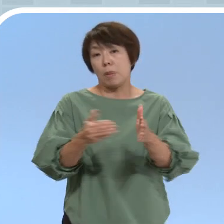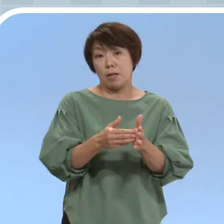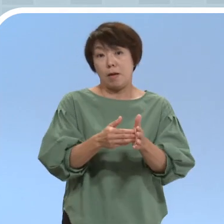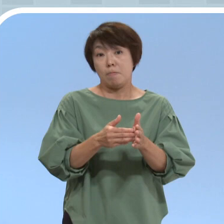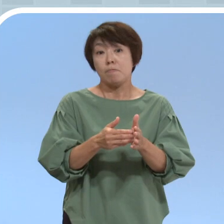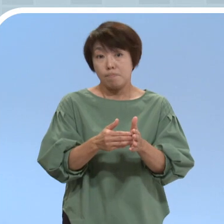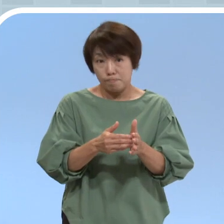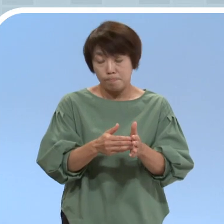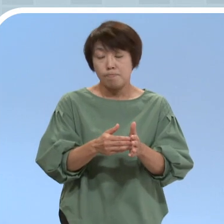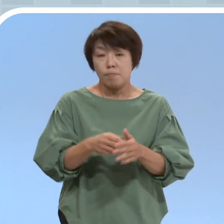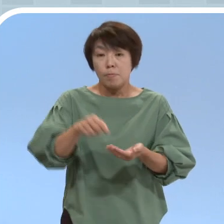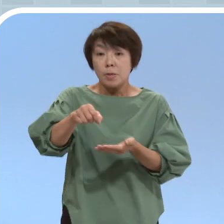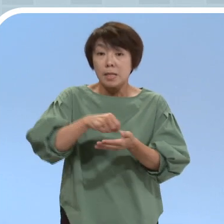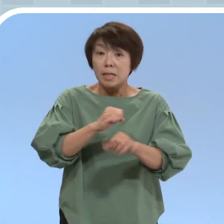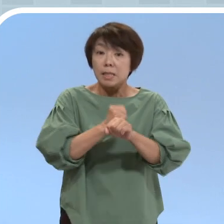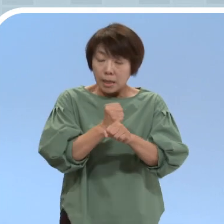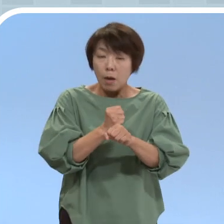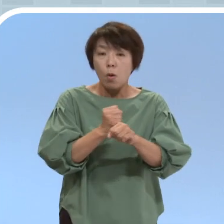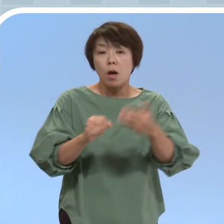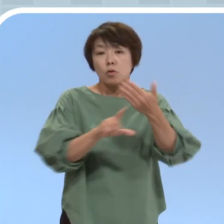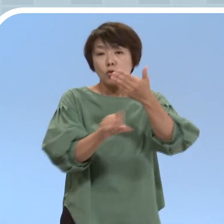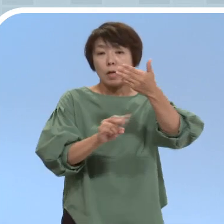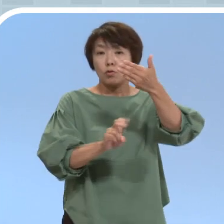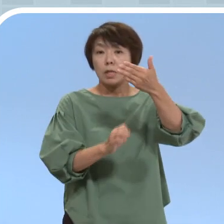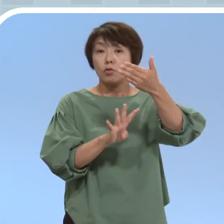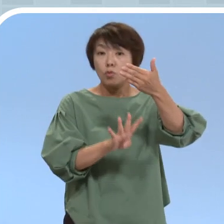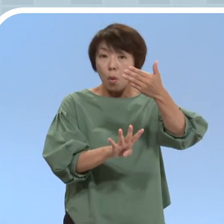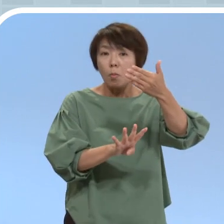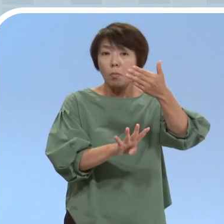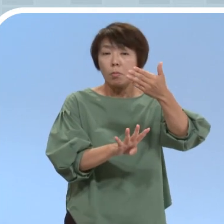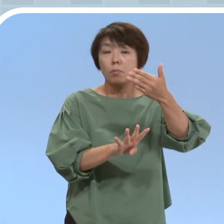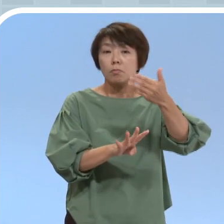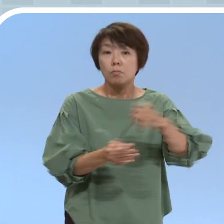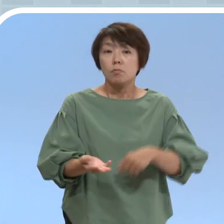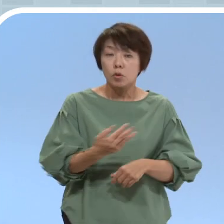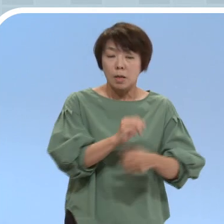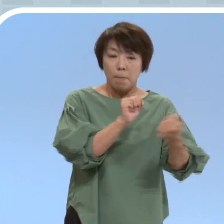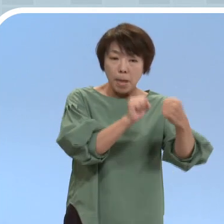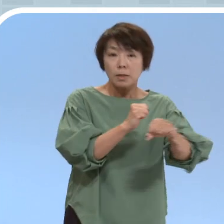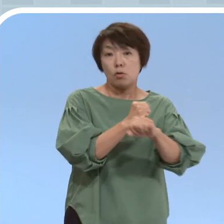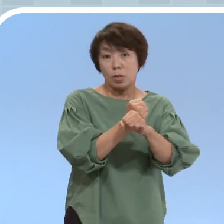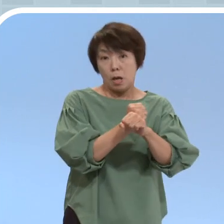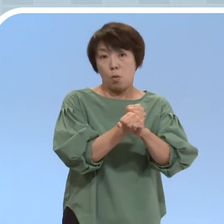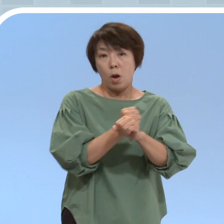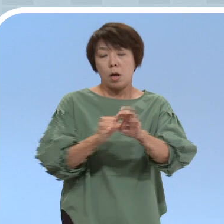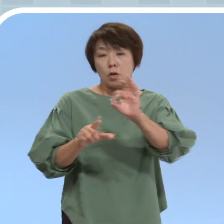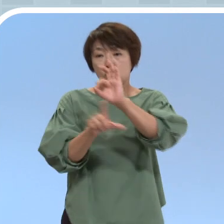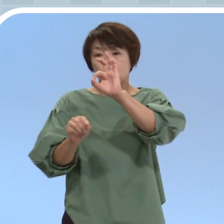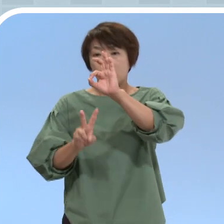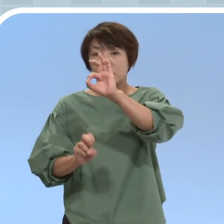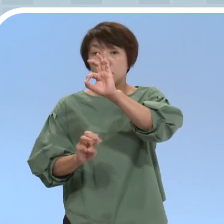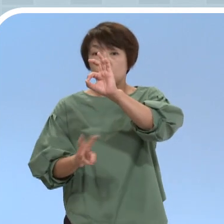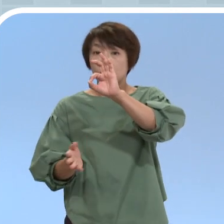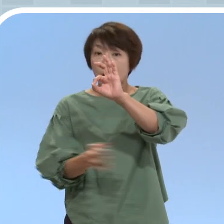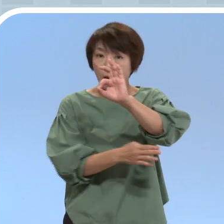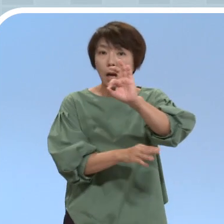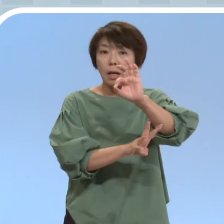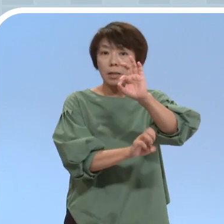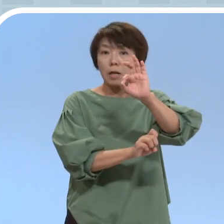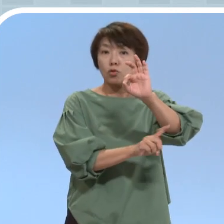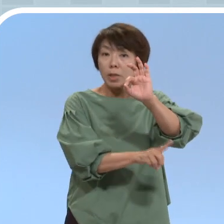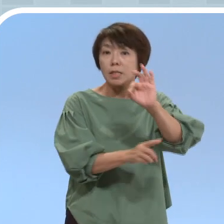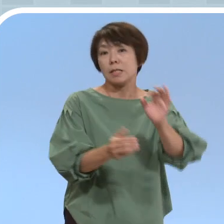日まで。筆記試験は9月24日日曜日。面接試験は10月23日